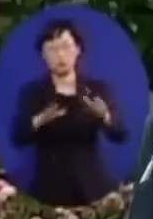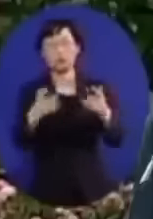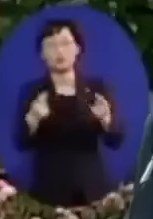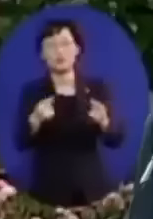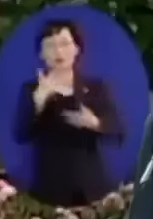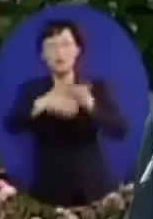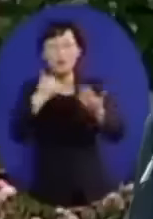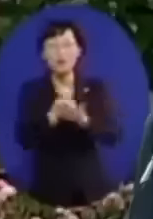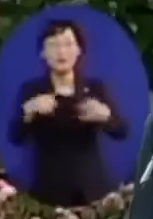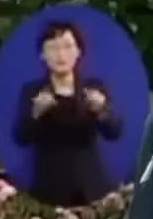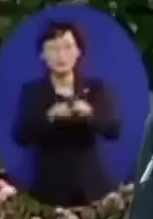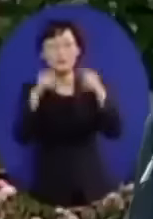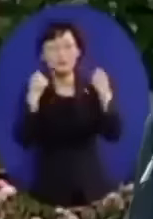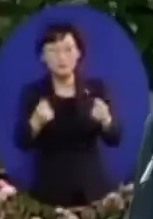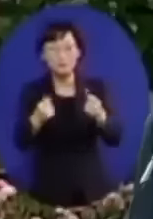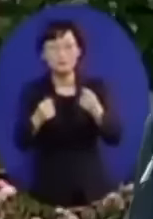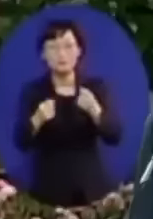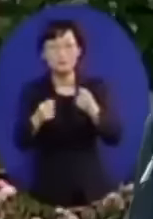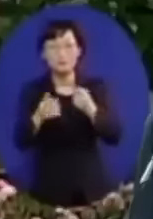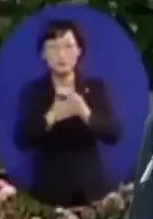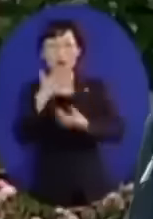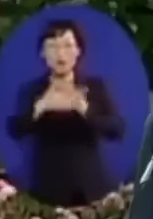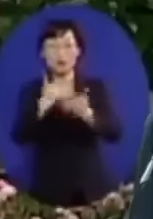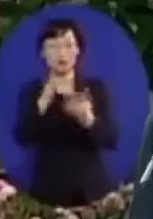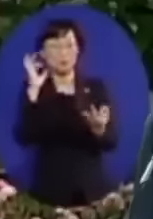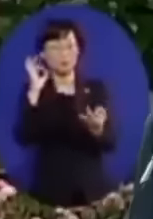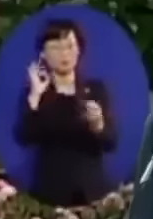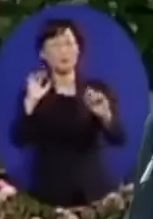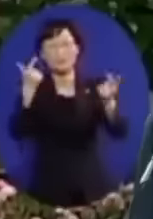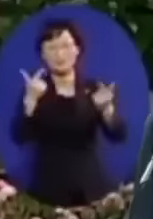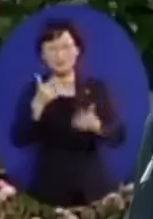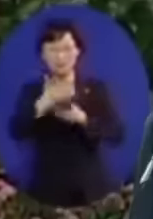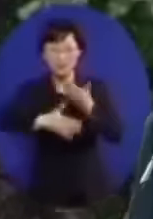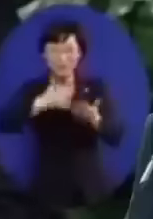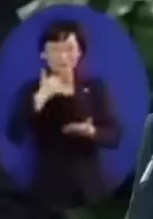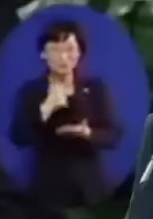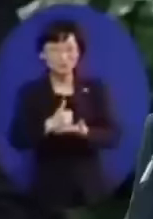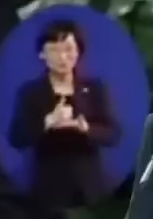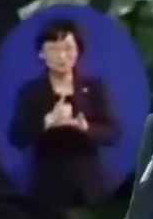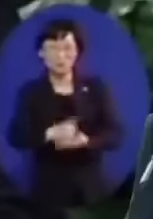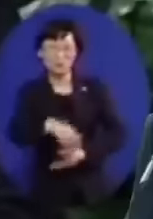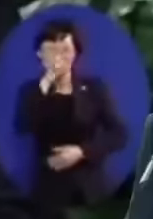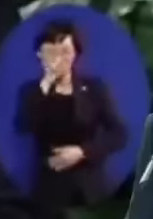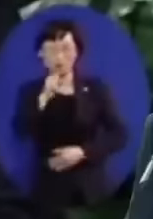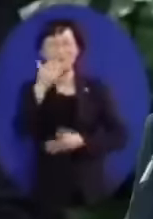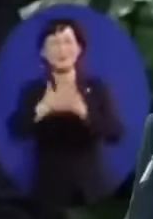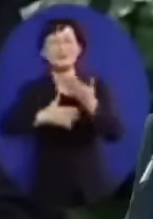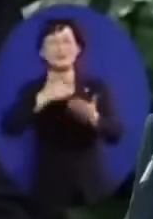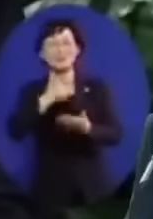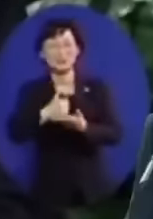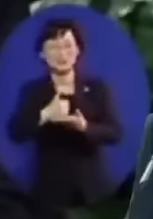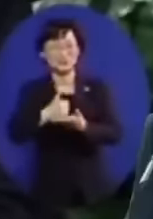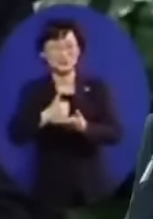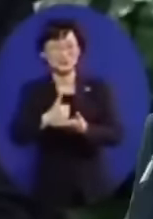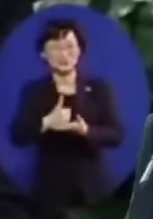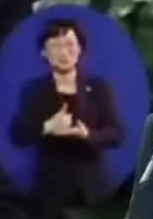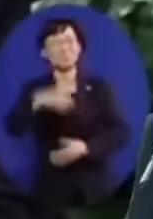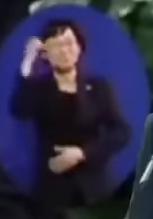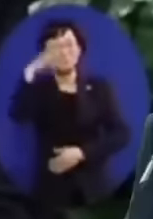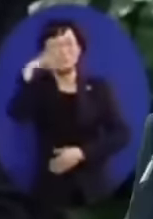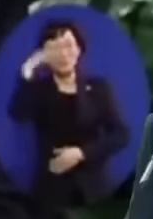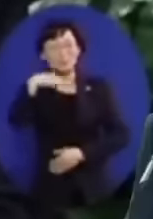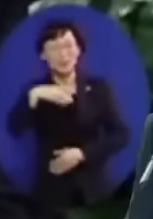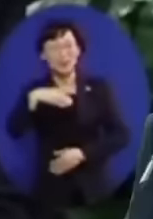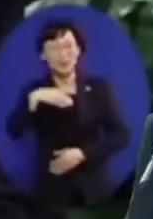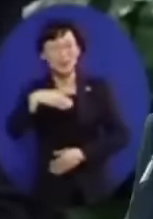하나님이 함께 계시면 하나님이 가만 계신 하나님 아닙니다. 하나님은 좋은 하나님인 것입니다. 그냥 들어와